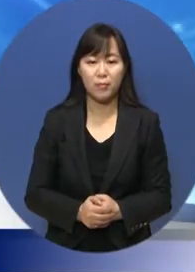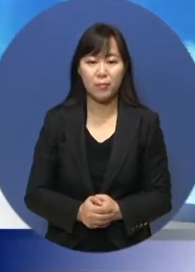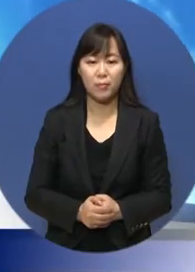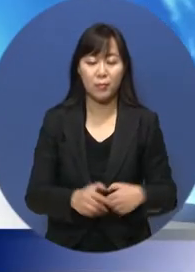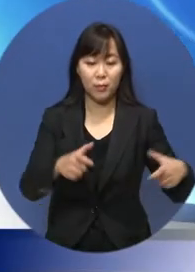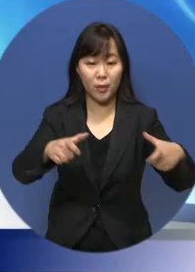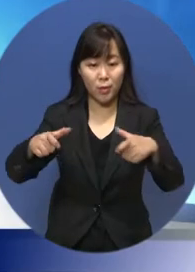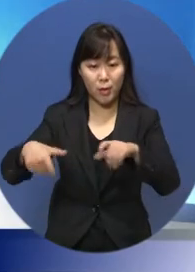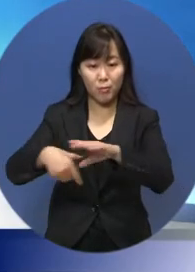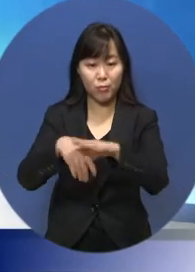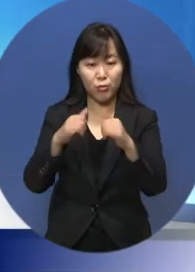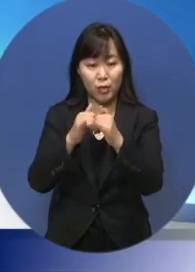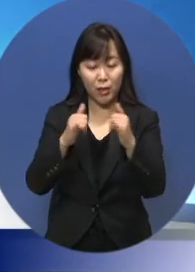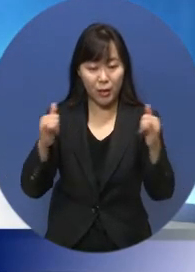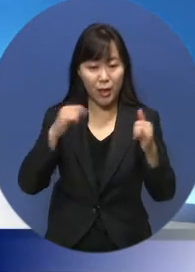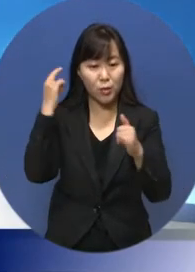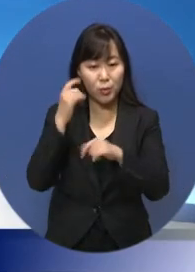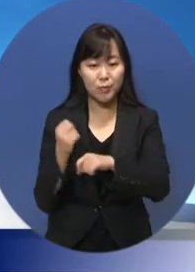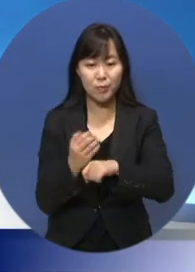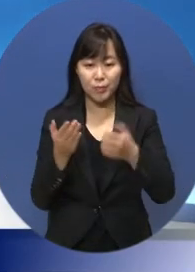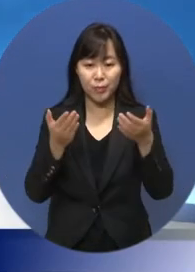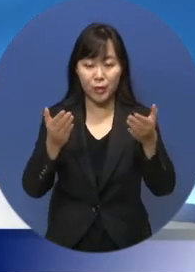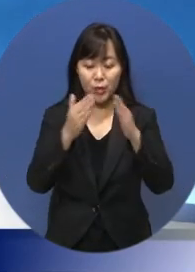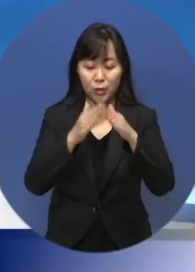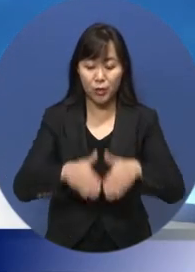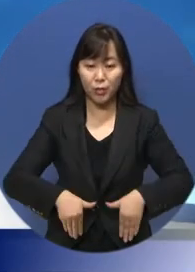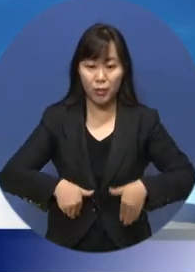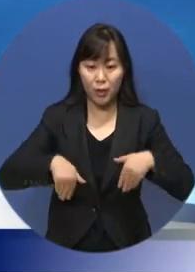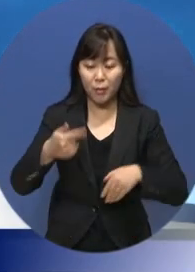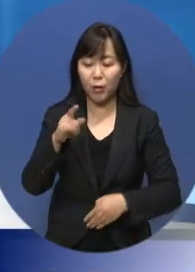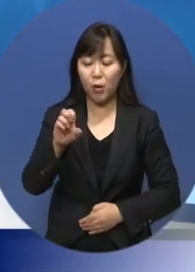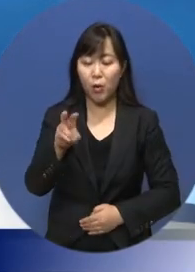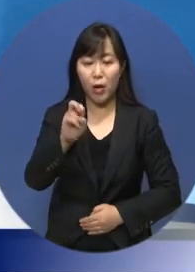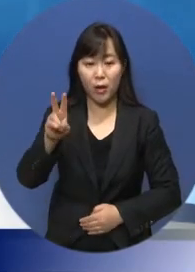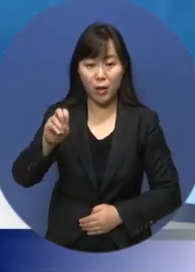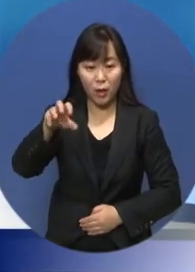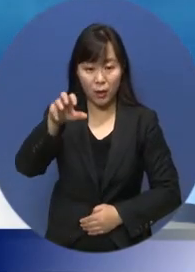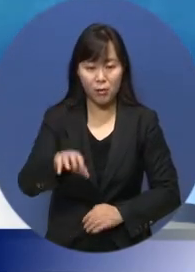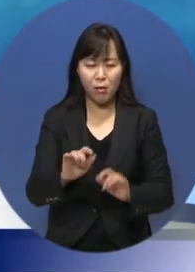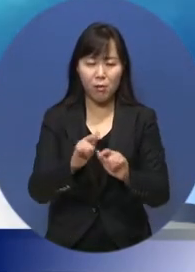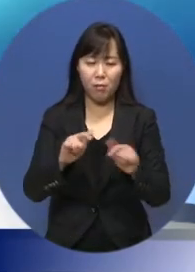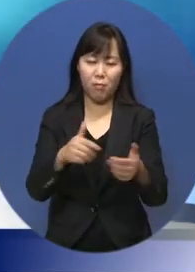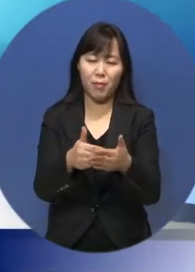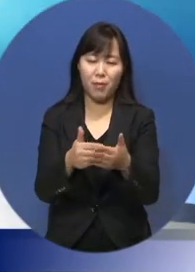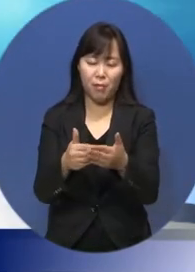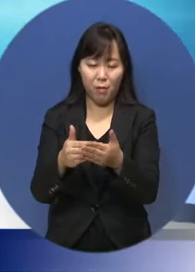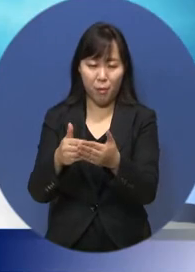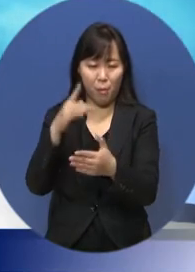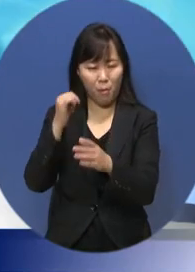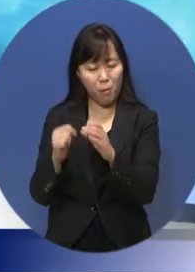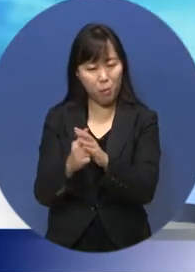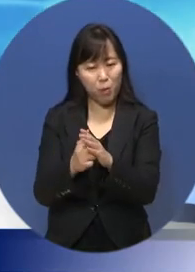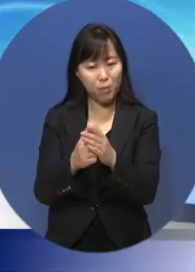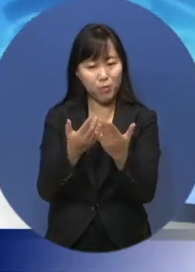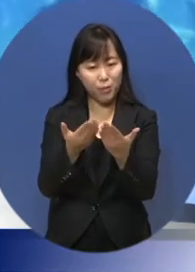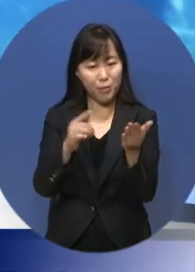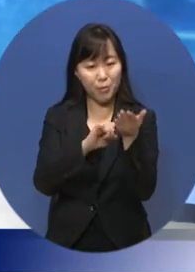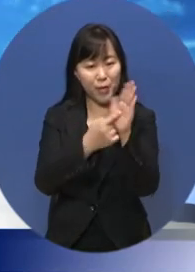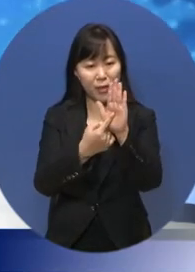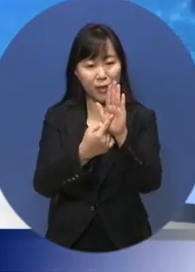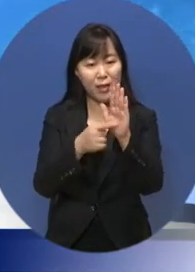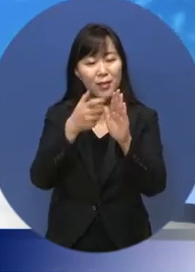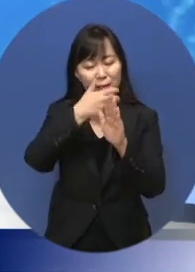지역의 문화가 소식 전해드립니다. 전남 광양에서 여러 작가들의 개성 넘치는 작품을 선보이는